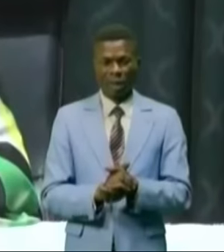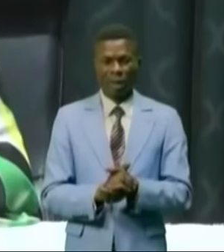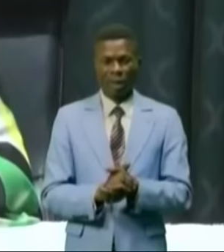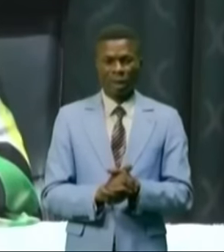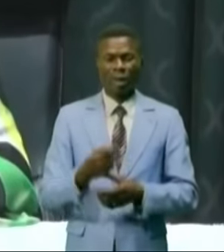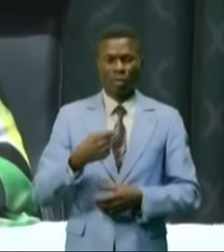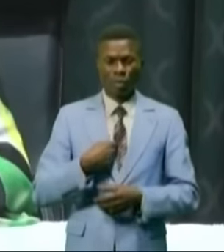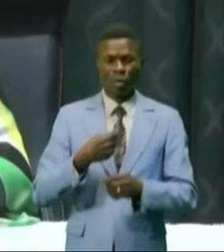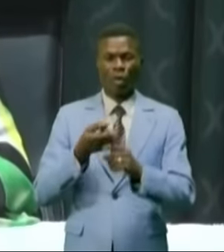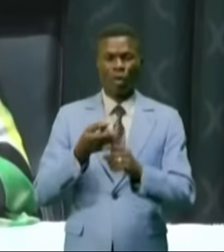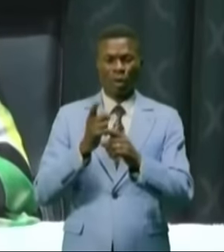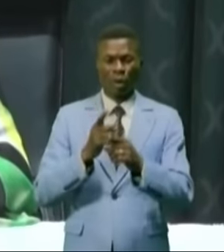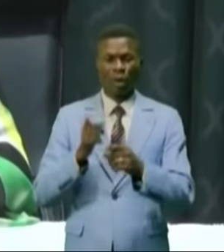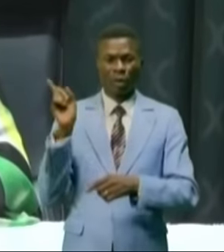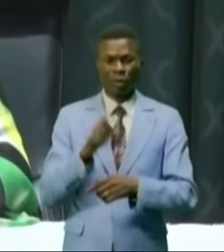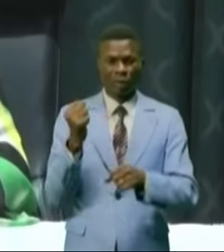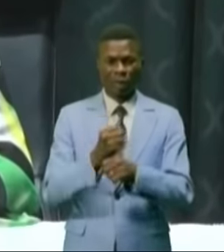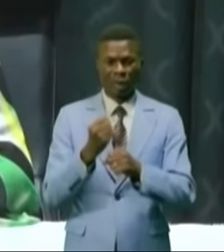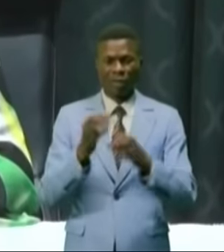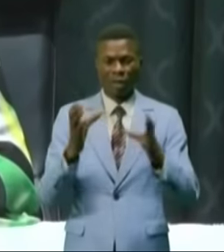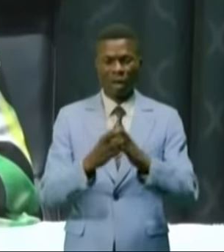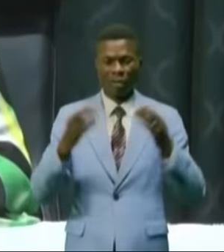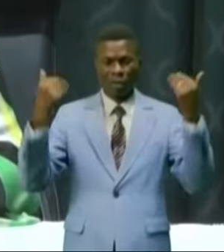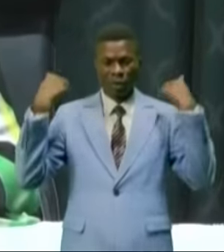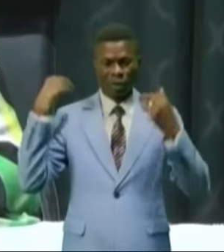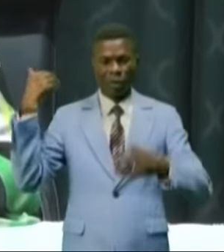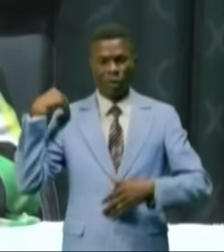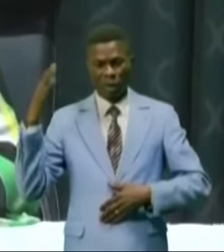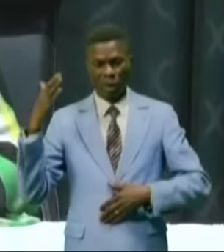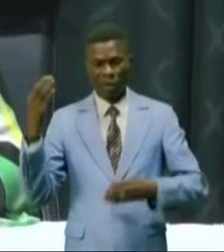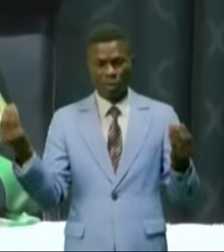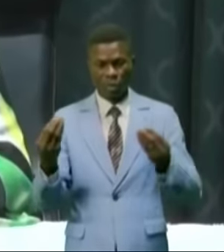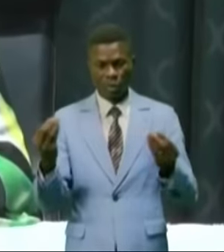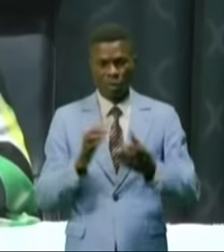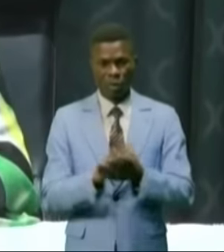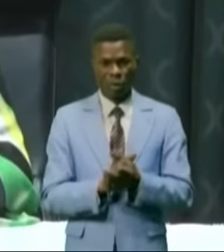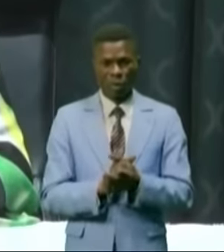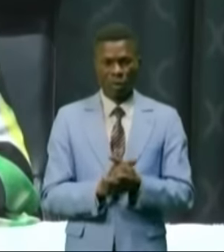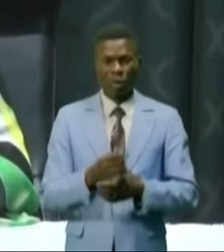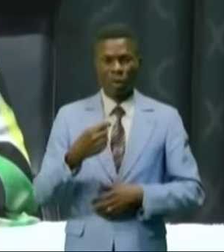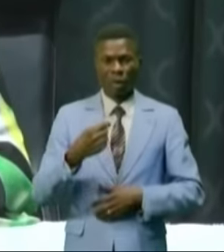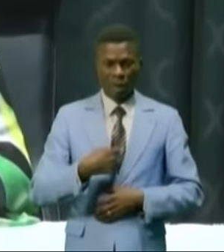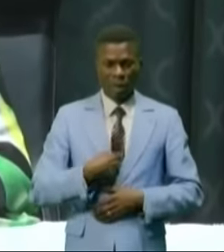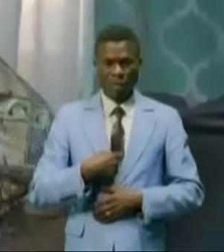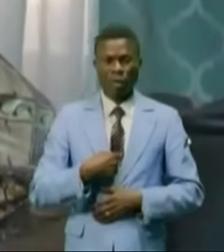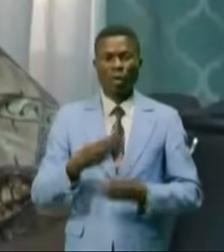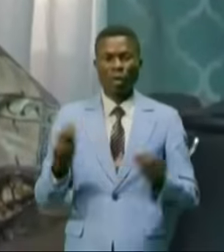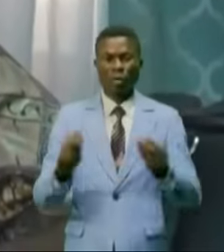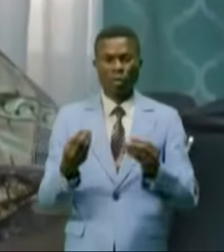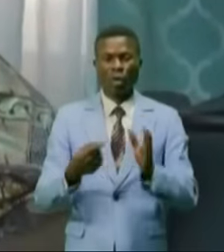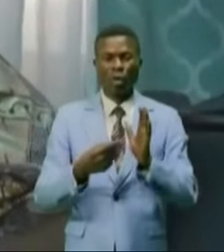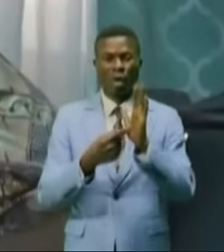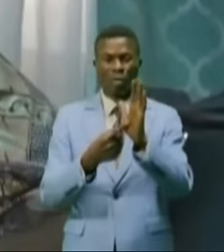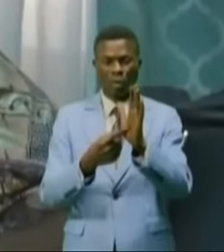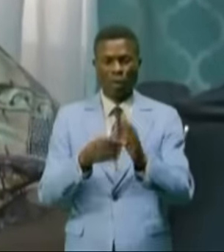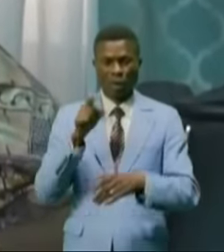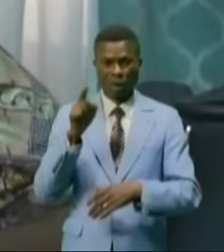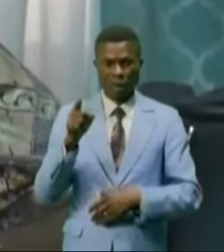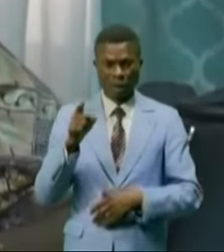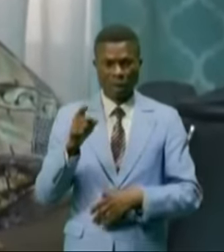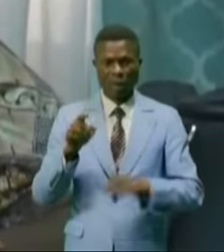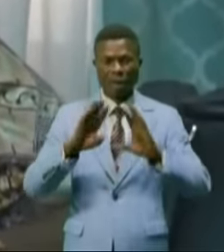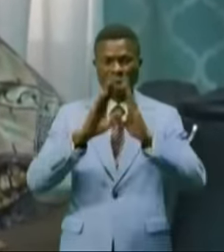bien travaillé avec le chef de l'État. Vraiment pour moi, je lui exprime toute